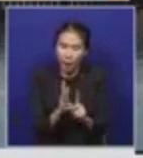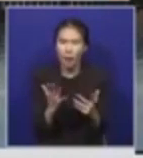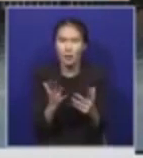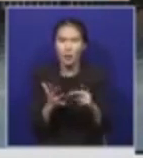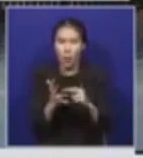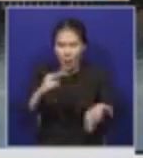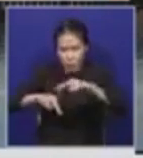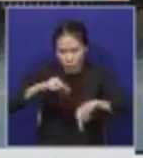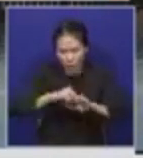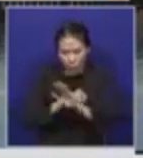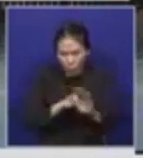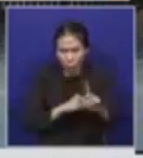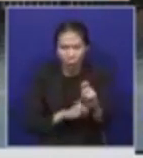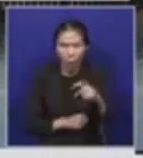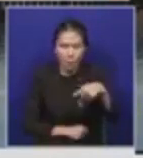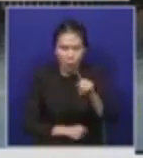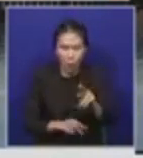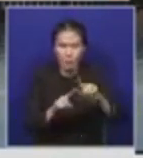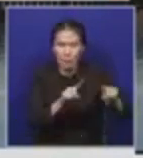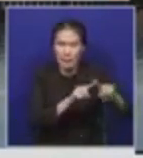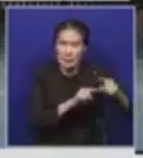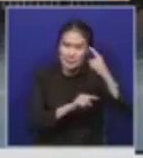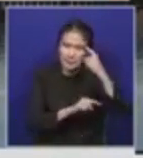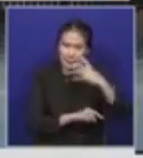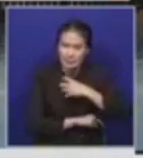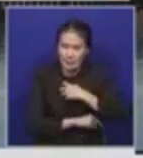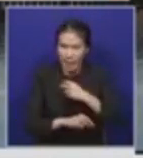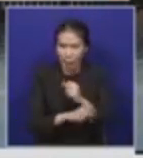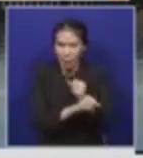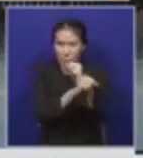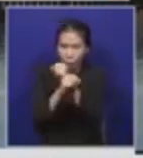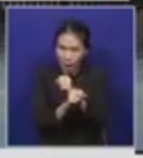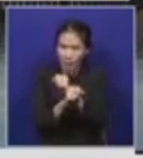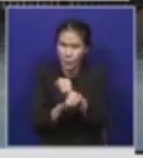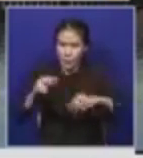ครองท้องถิ่นนั้นๆ นะครับที่มันมีพื้นที่มันมีศักยภาพที่